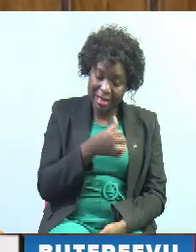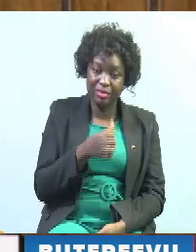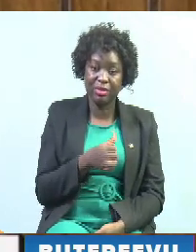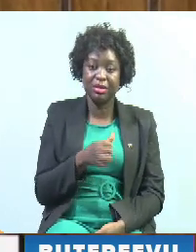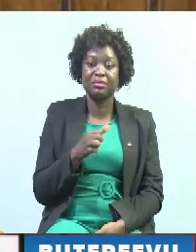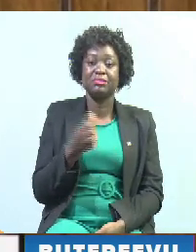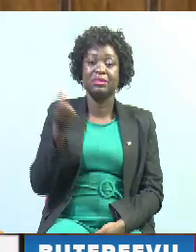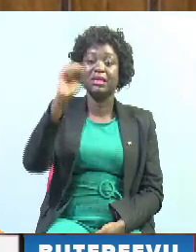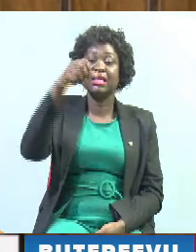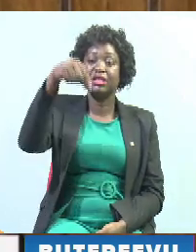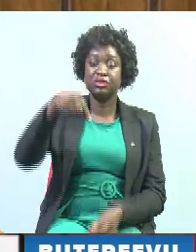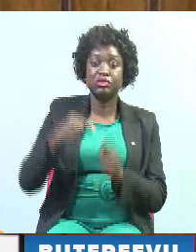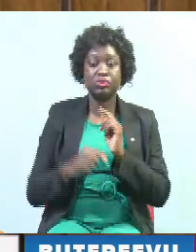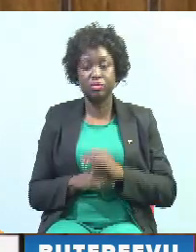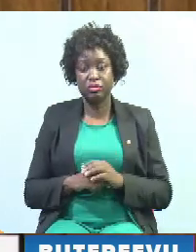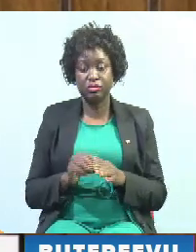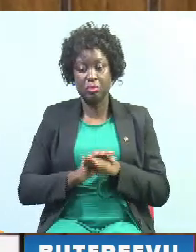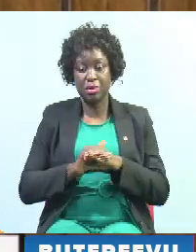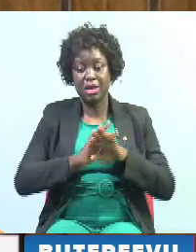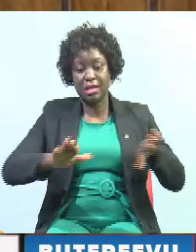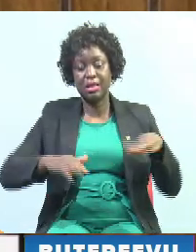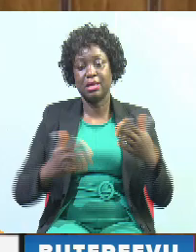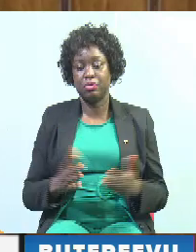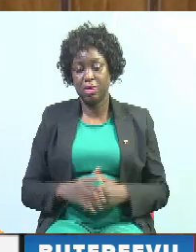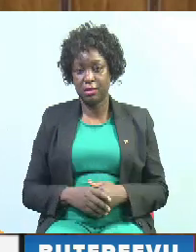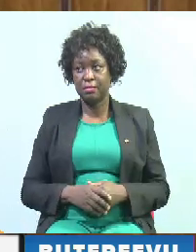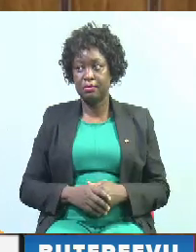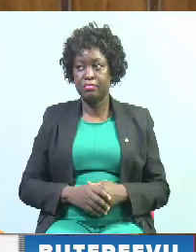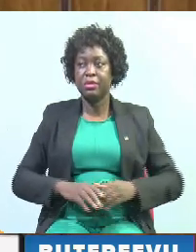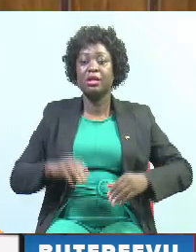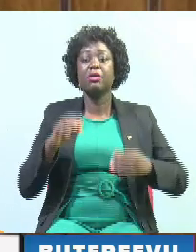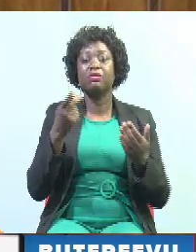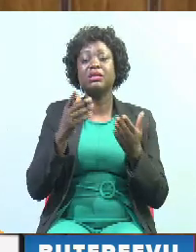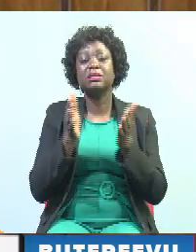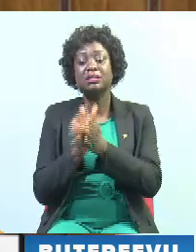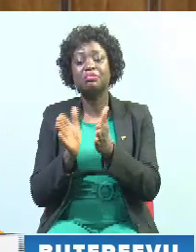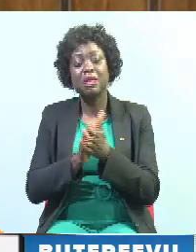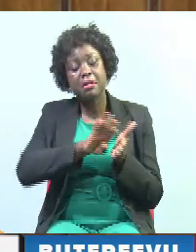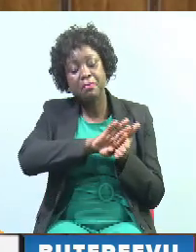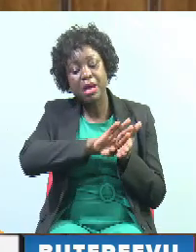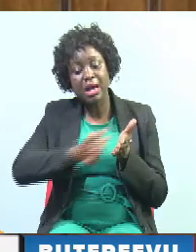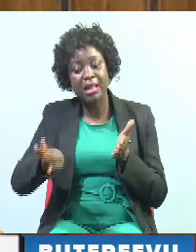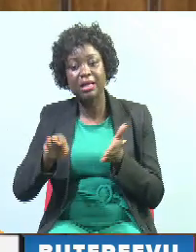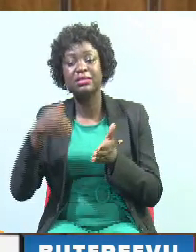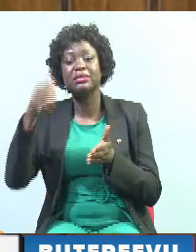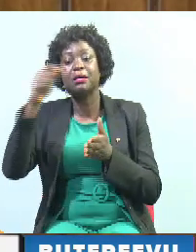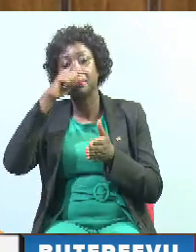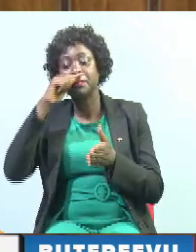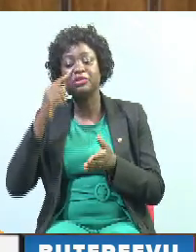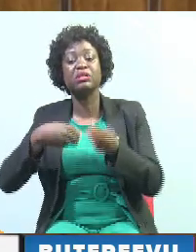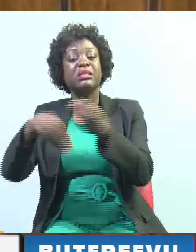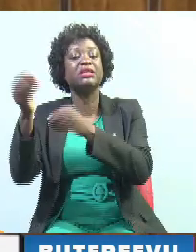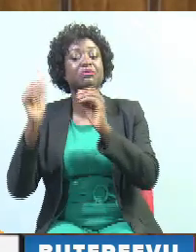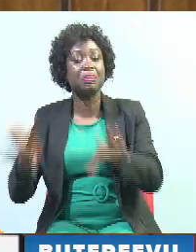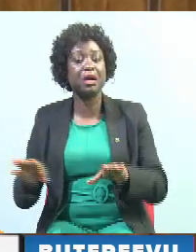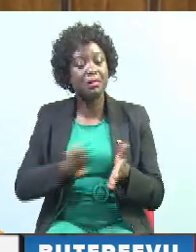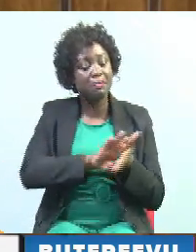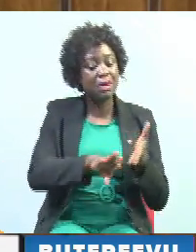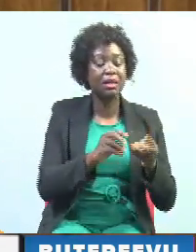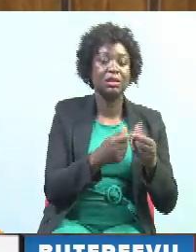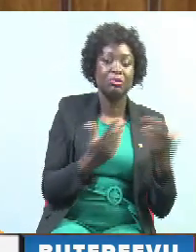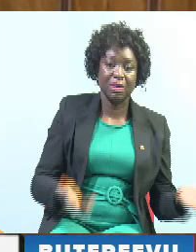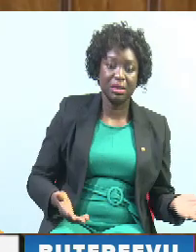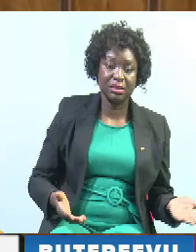one wasigaddewo meka kukenda kota nagaba erotuwe